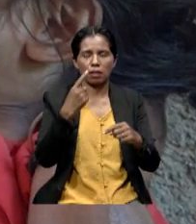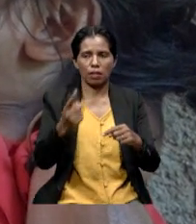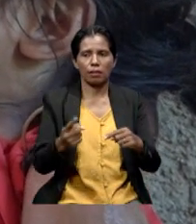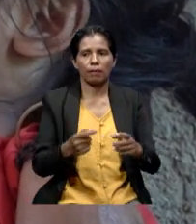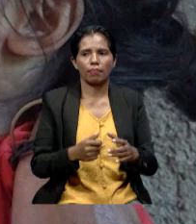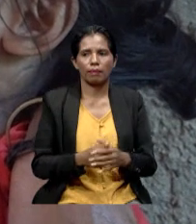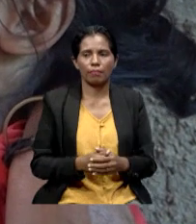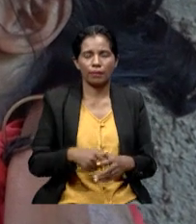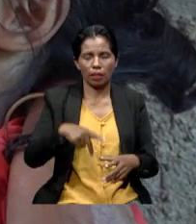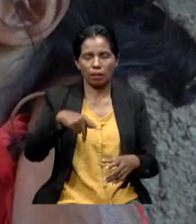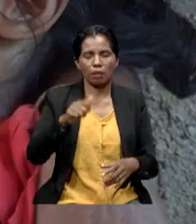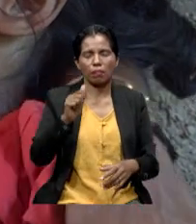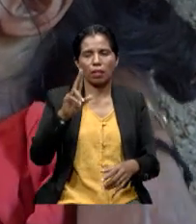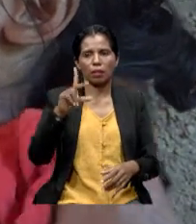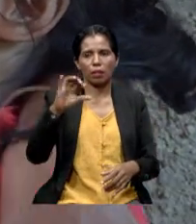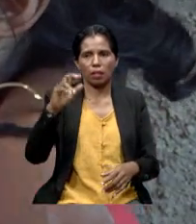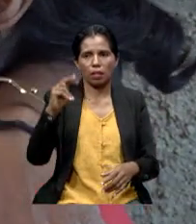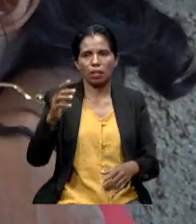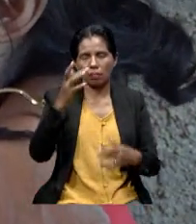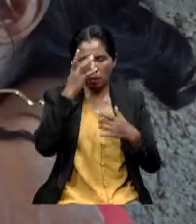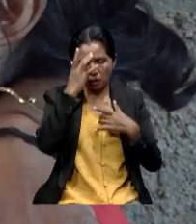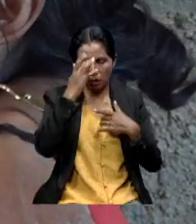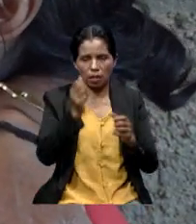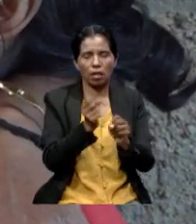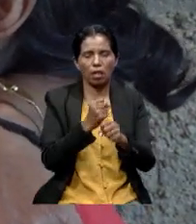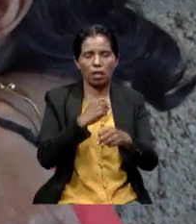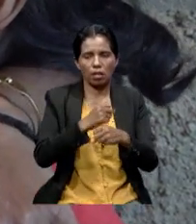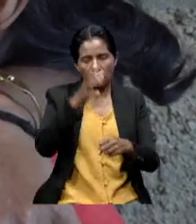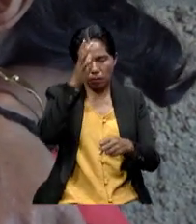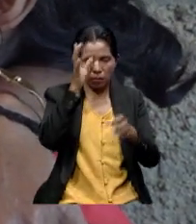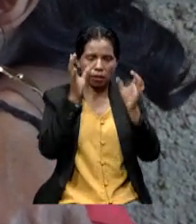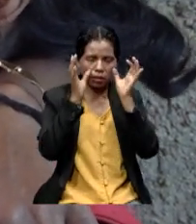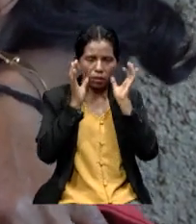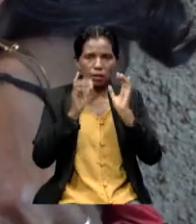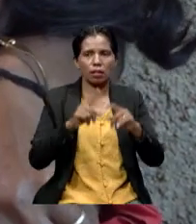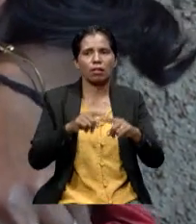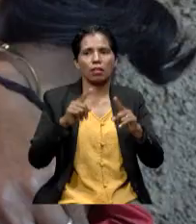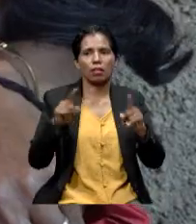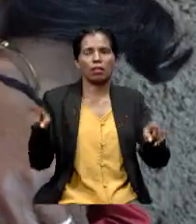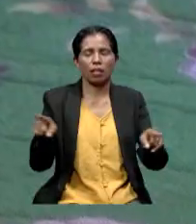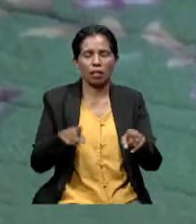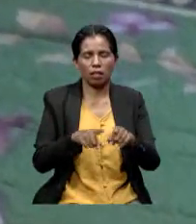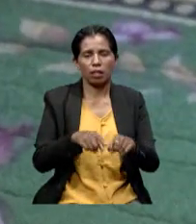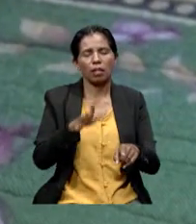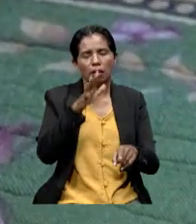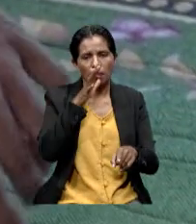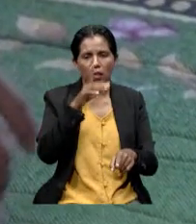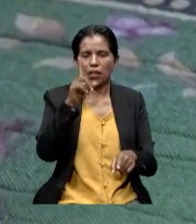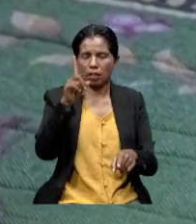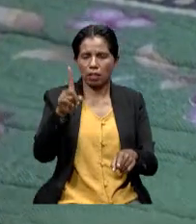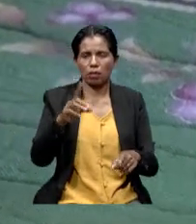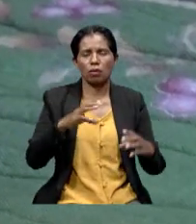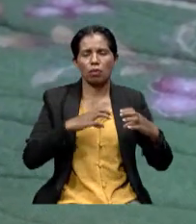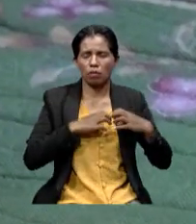durante Paulina sofre morasne alo nia mama triste mebe hanesang inang ida o